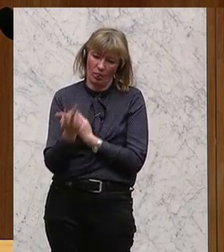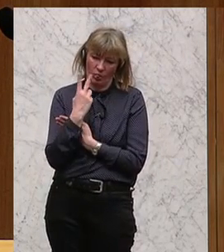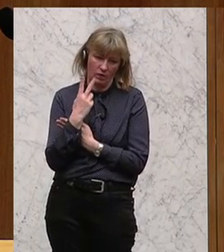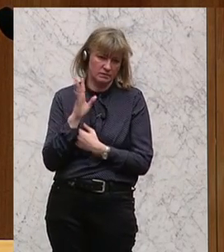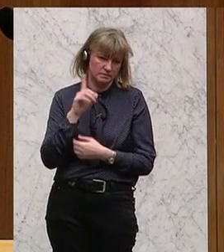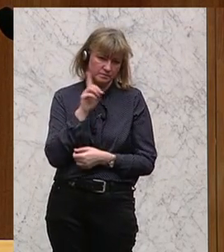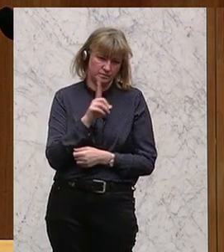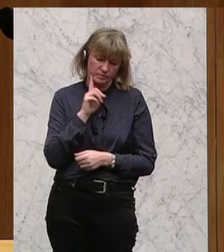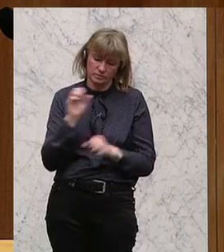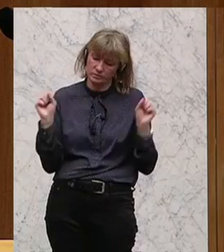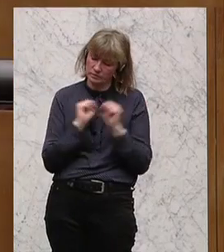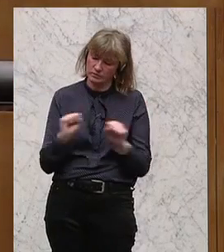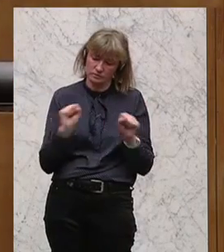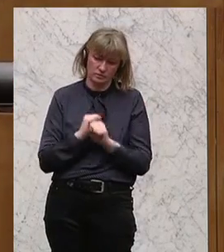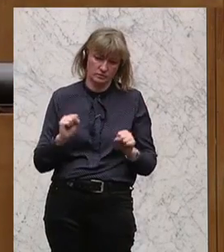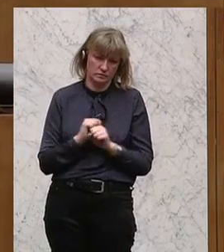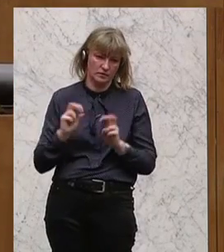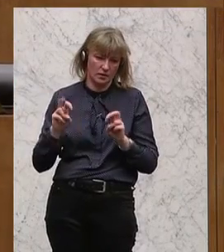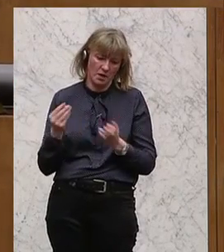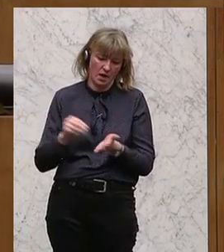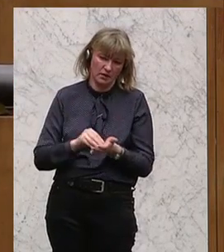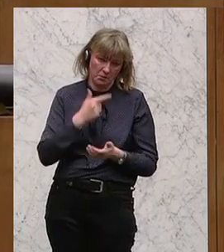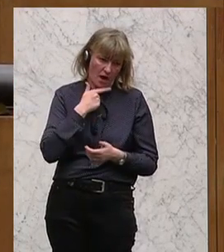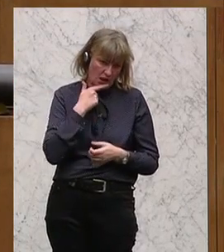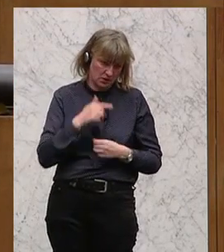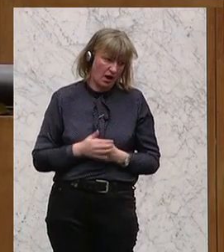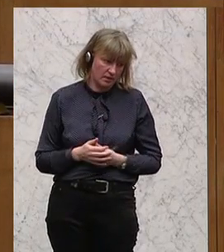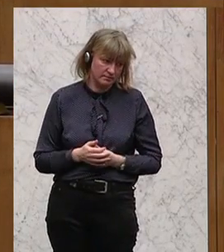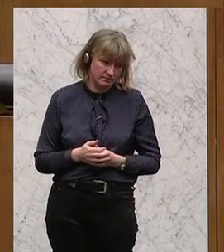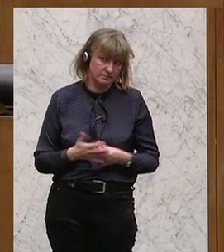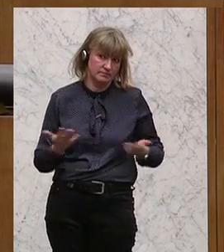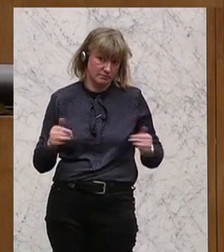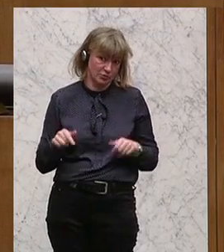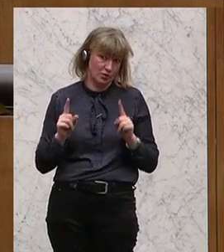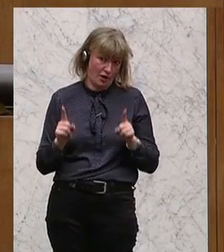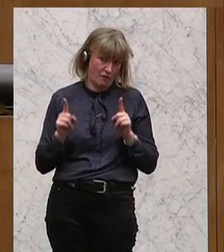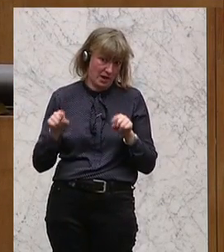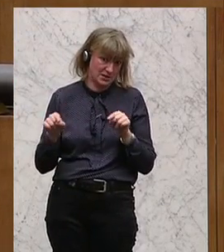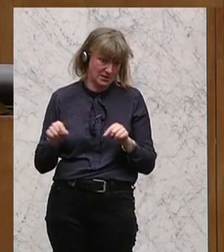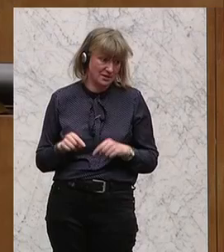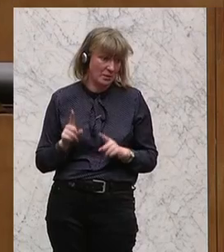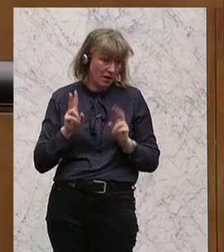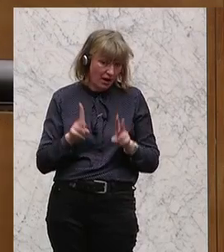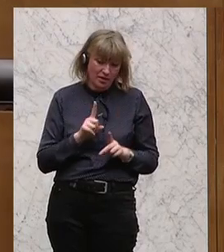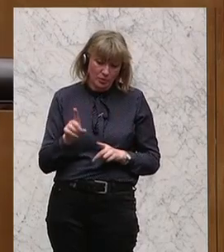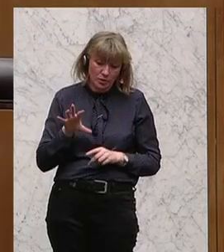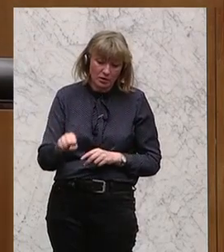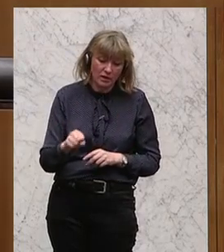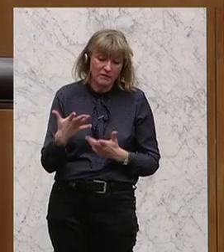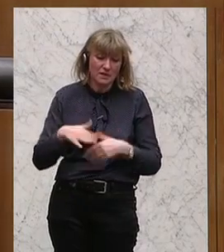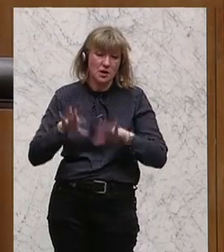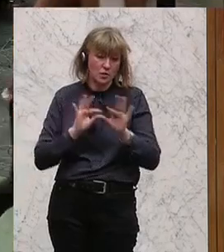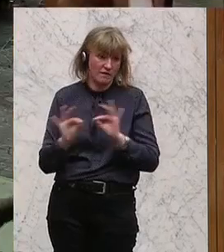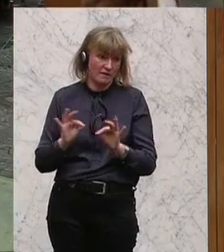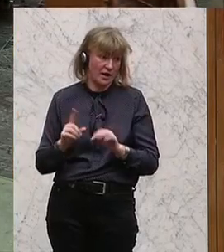wird, dass sich die Balken biegen, wenn es um die Angabe des Alters geht. Und da muss man also aufpassen. Und das können Sie aber nur feststellen in einem